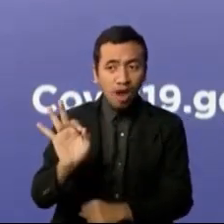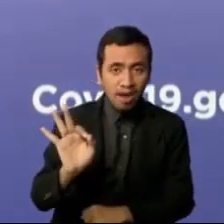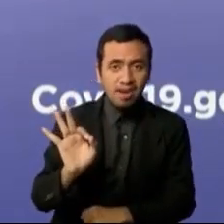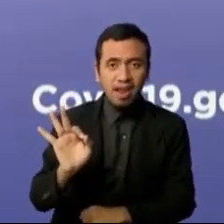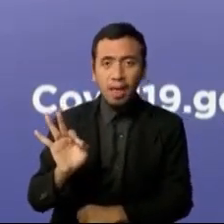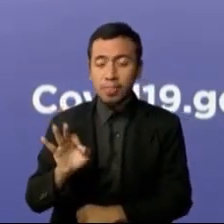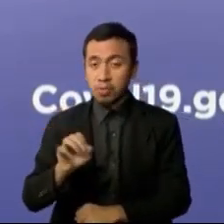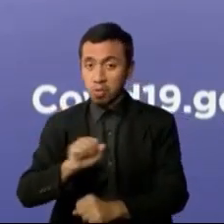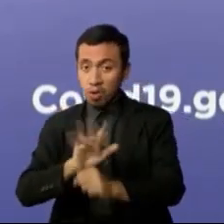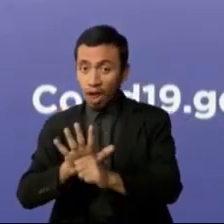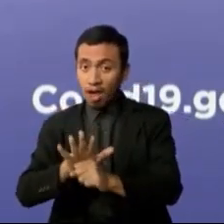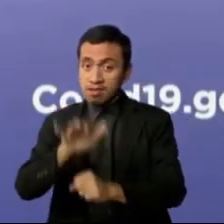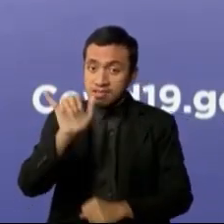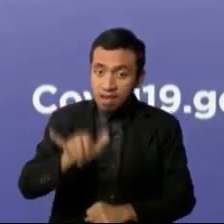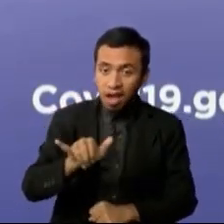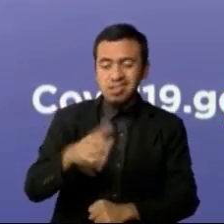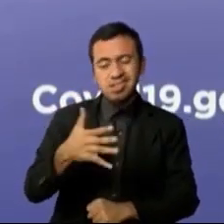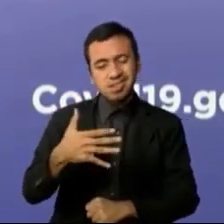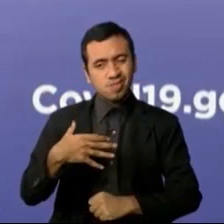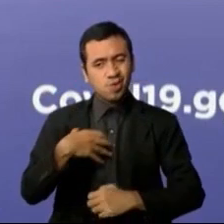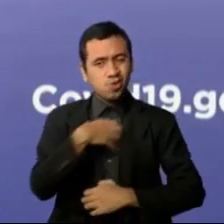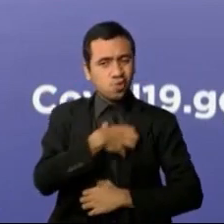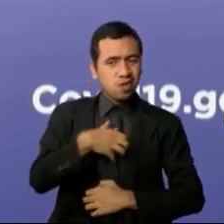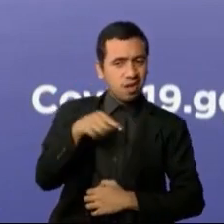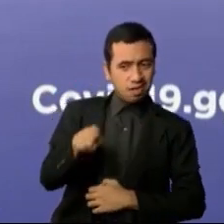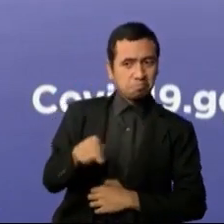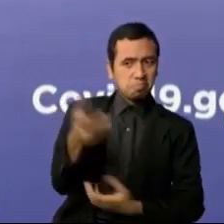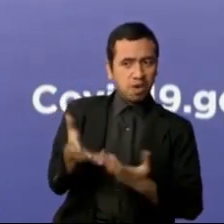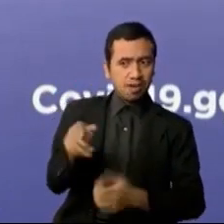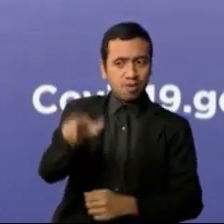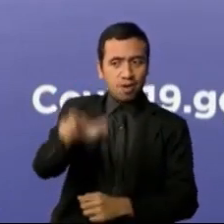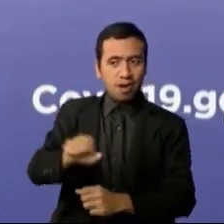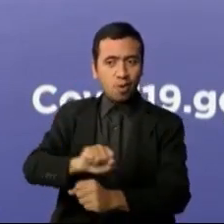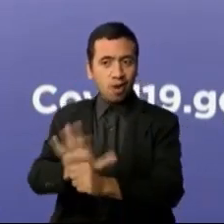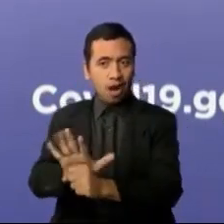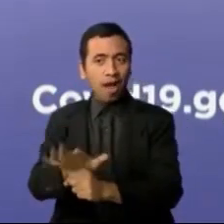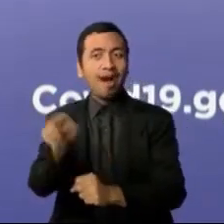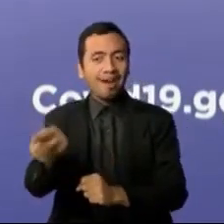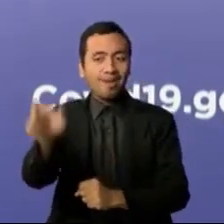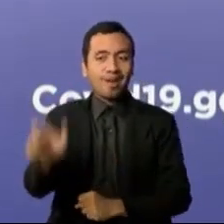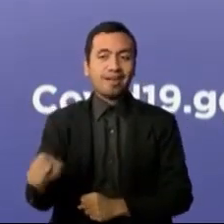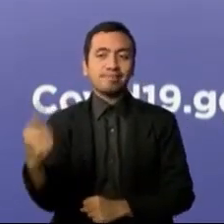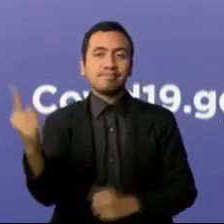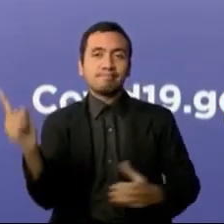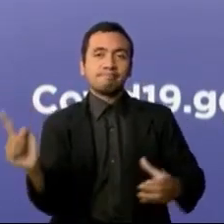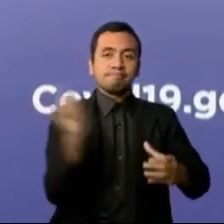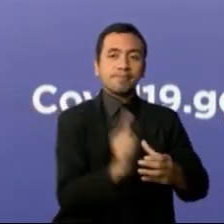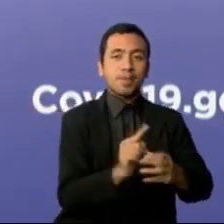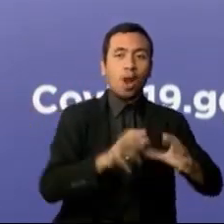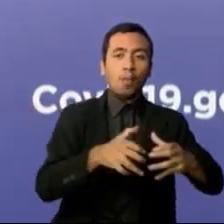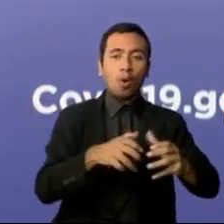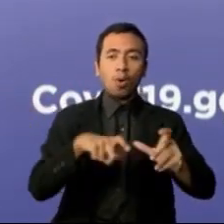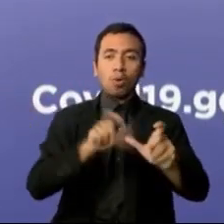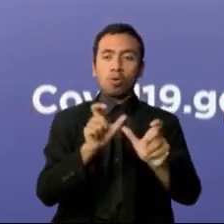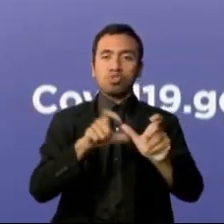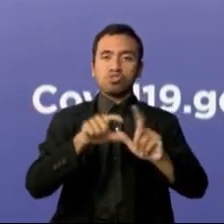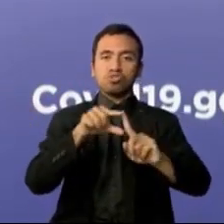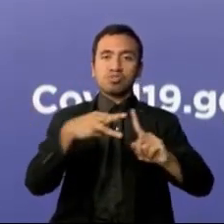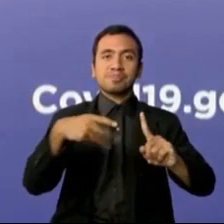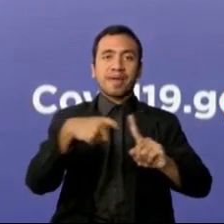Artinya kita curiga bahwa ini adalah feed rakitan masukkan ini di dalam kelompok spek